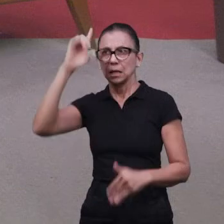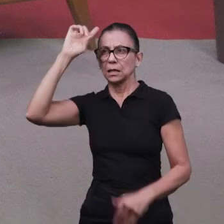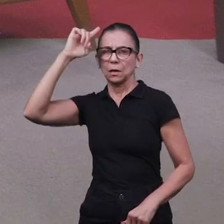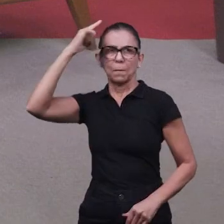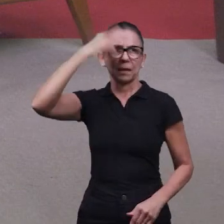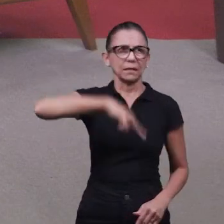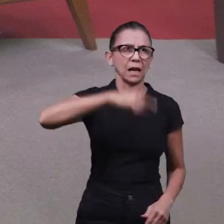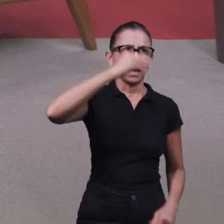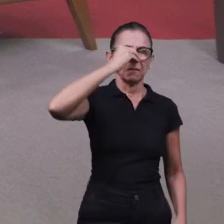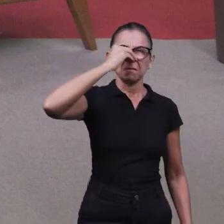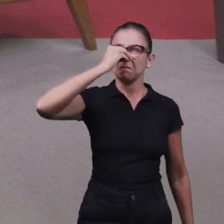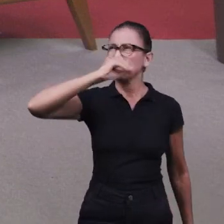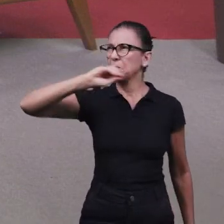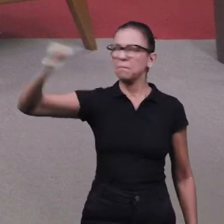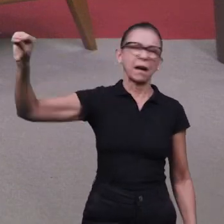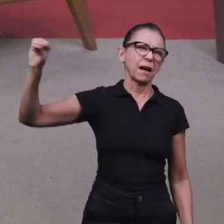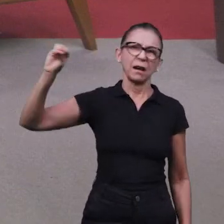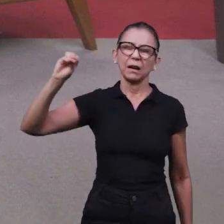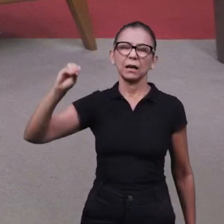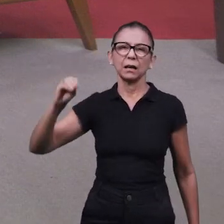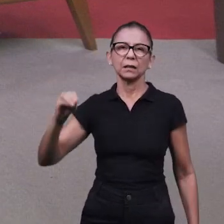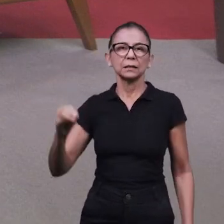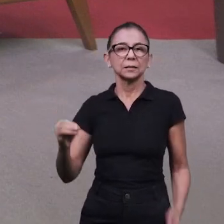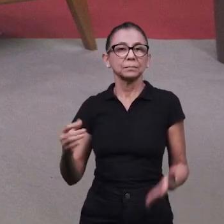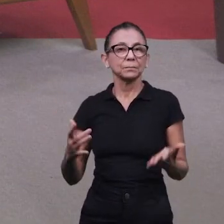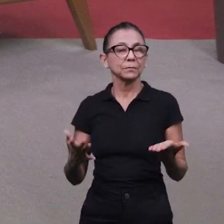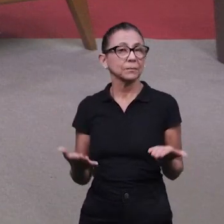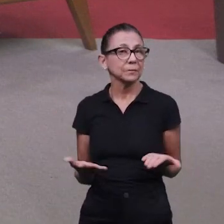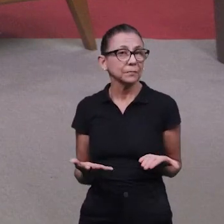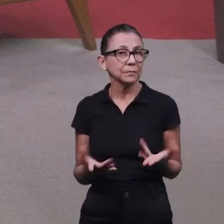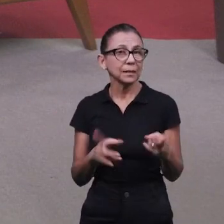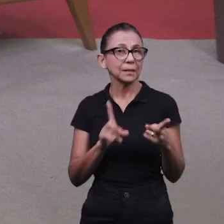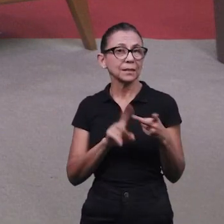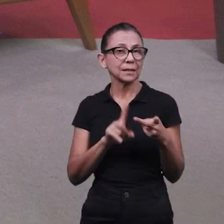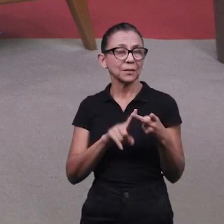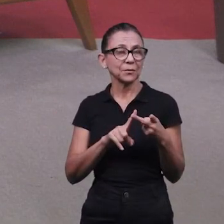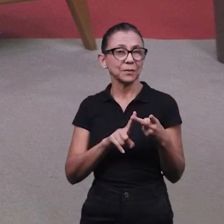de l'ordre de Dieu, le mépris pour les choses du Seigneur.